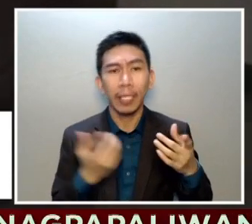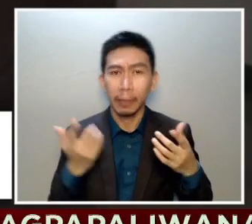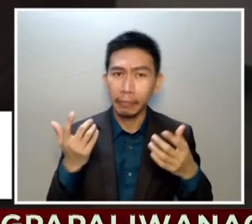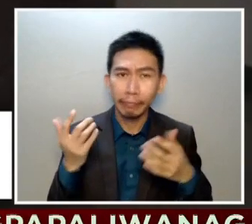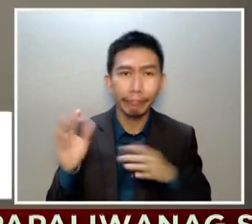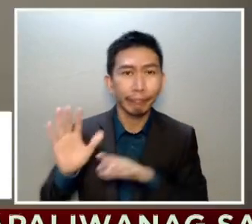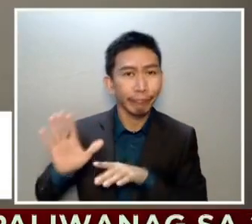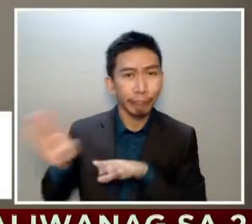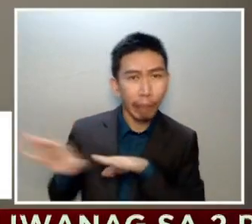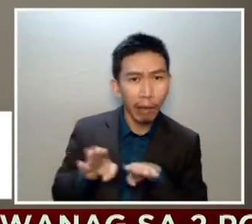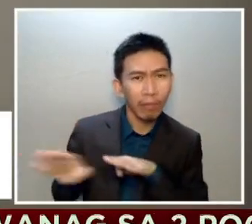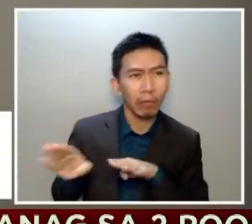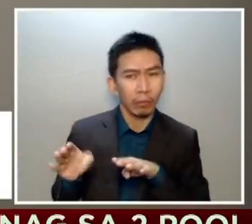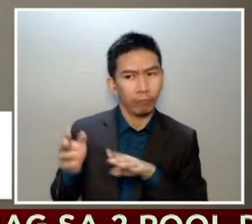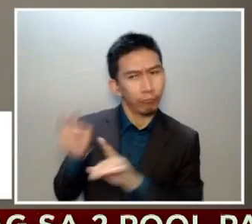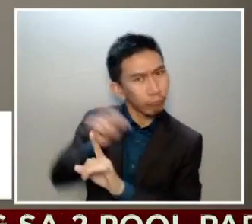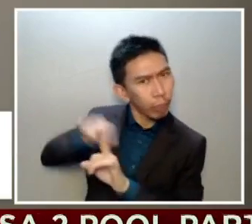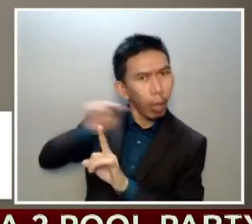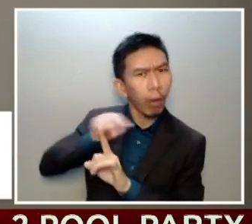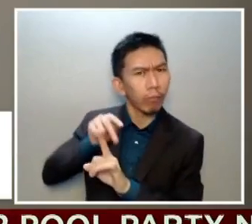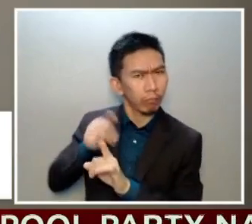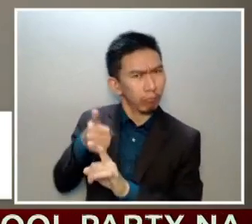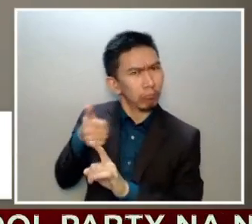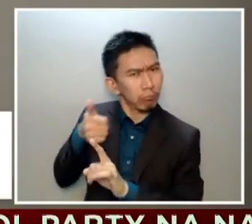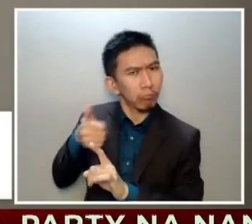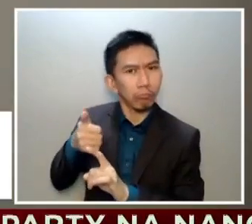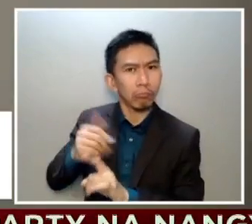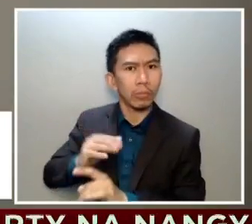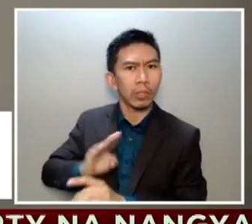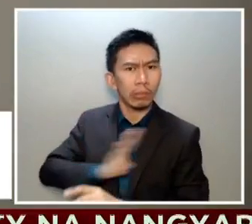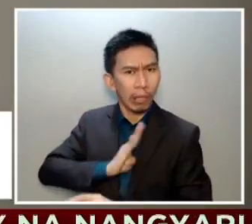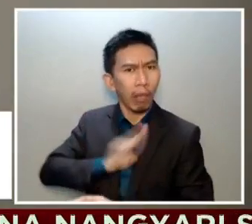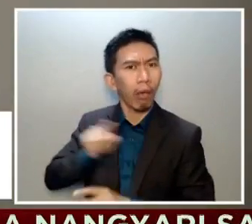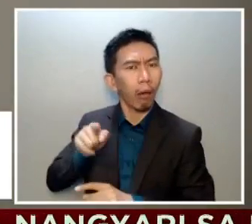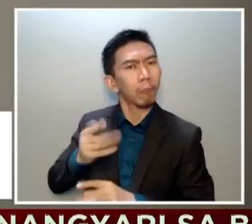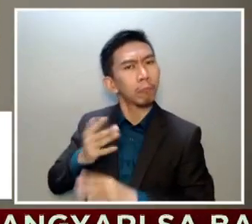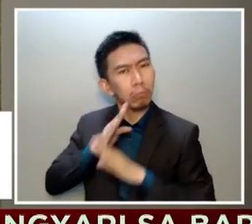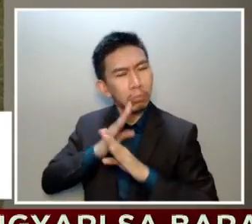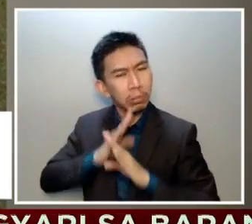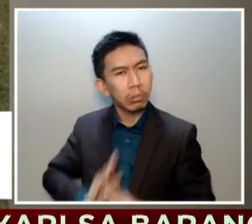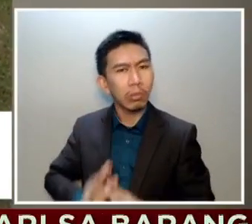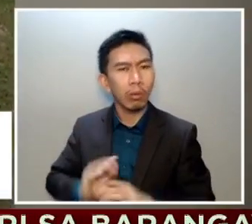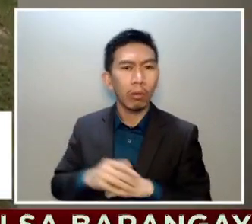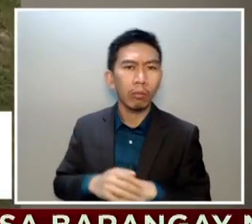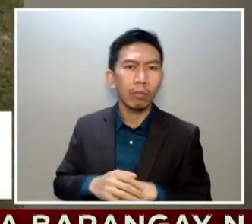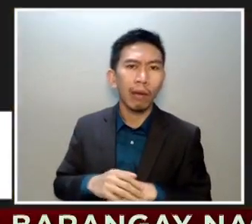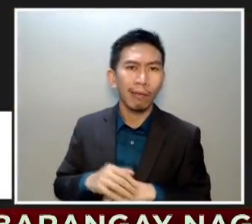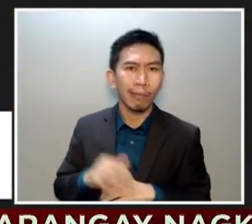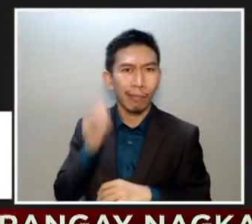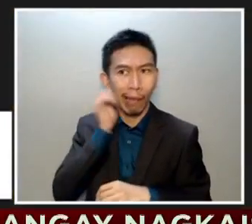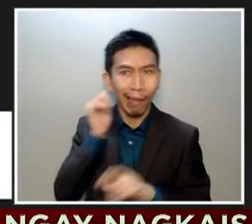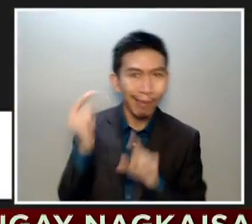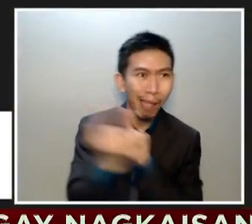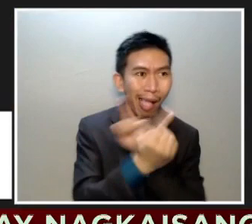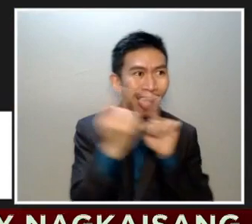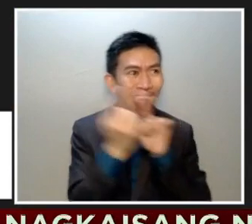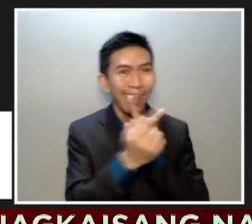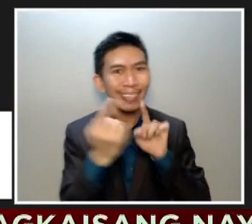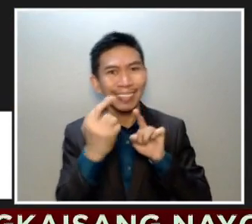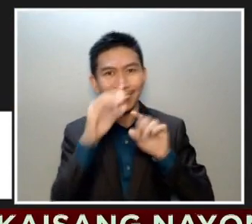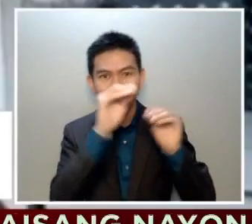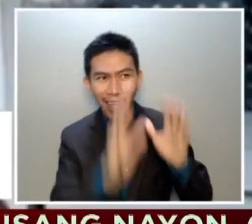behavior, wala akong masasabi kasi tahimik lang naman yan. Tsaka yan ay laging bumabati sa lahat ng teachers sa